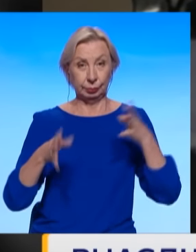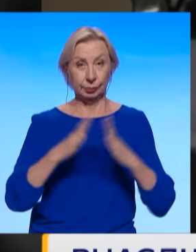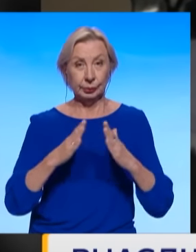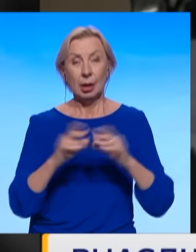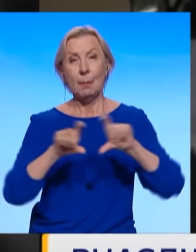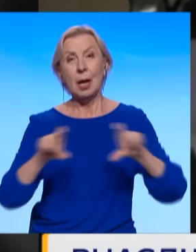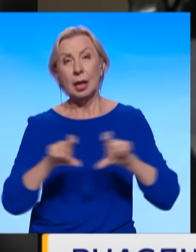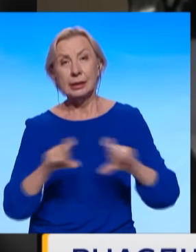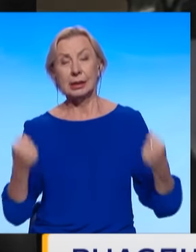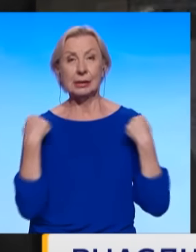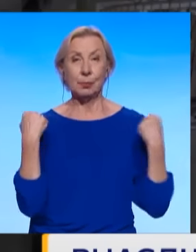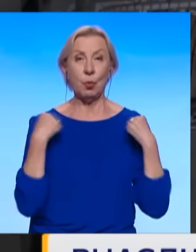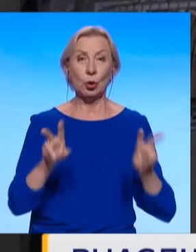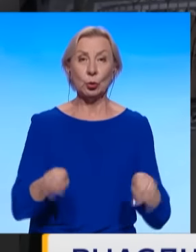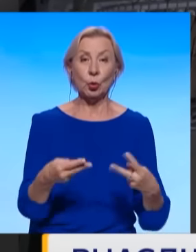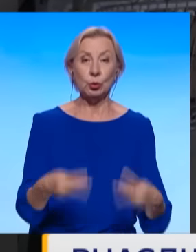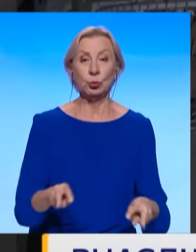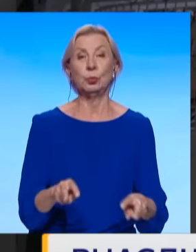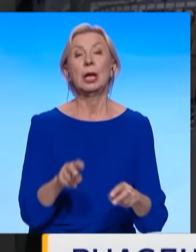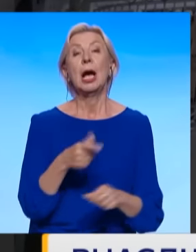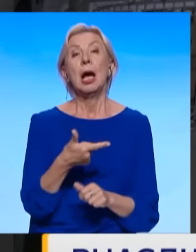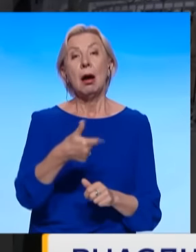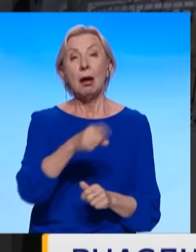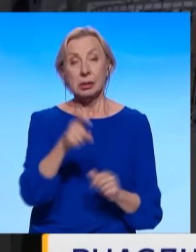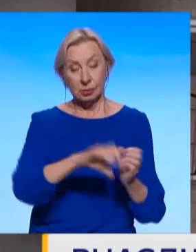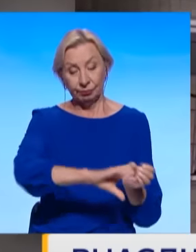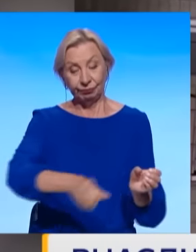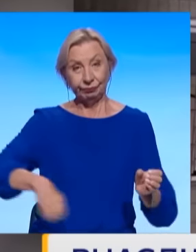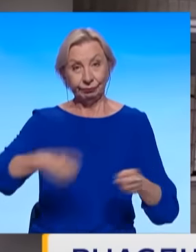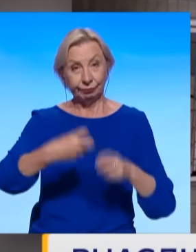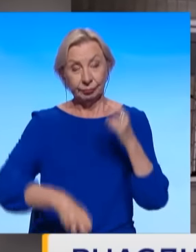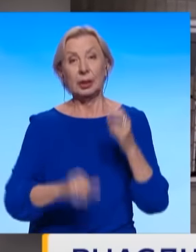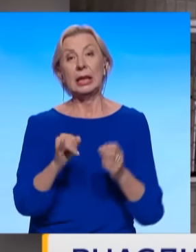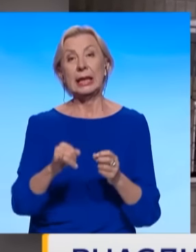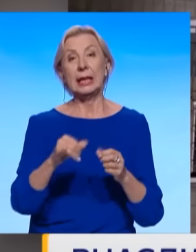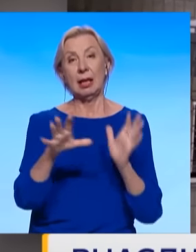магазини спортклуб зачепило газогін та лінію